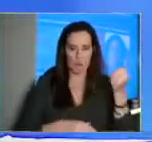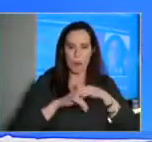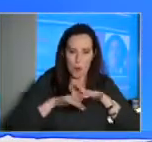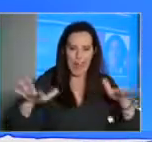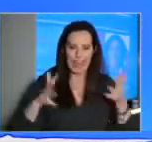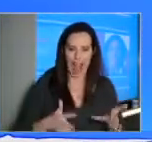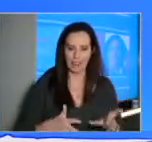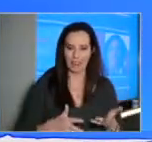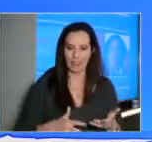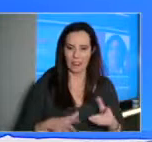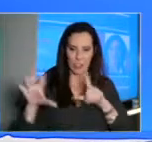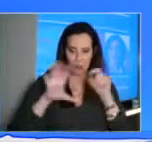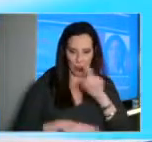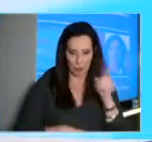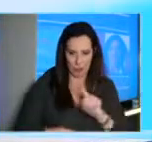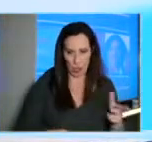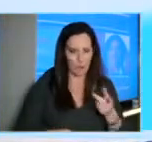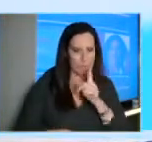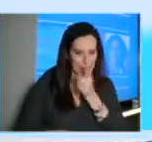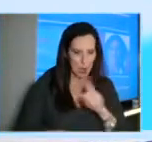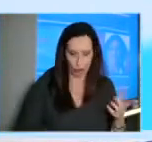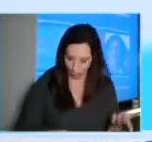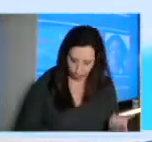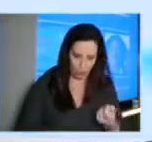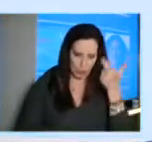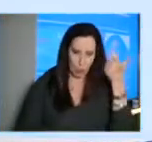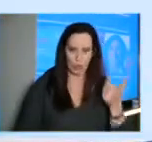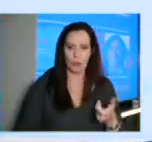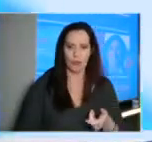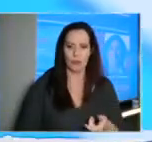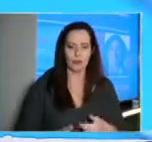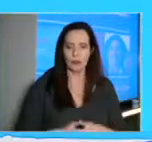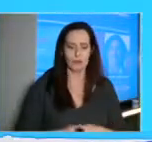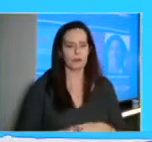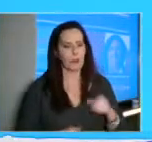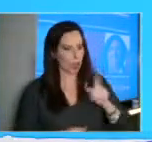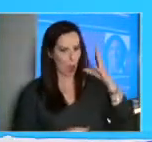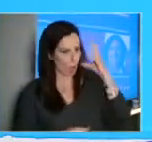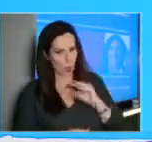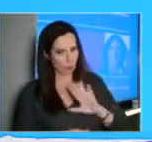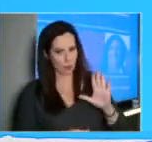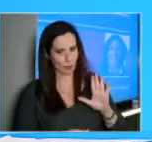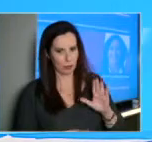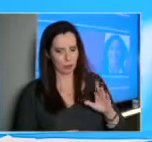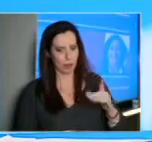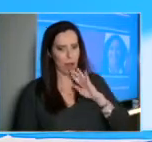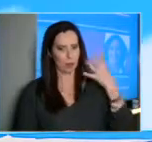שקל, 700 מיליון שקל, זה... איפה זה? זה אפס פסיק משהו. אתה לא מרוצה מהקדנציה של השרה